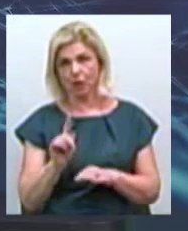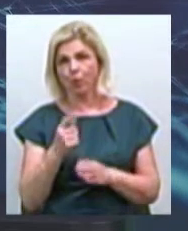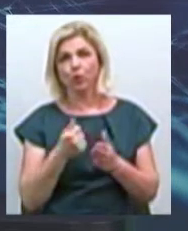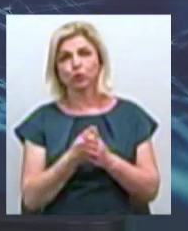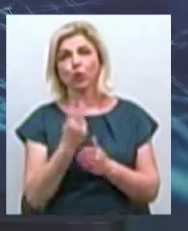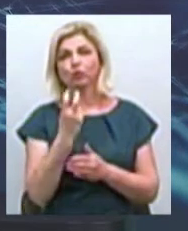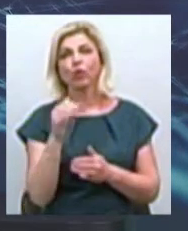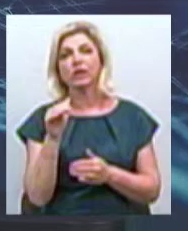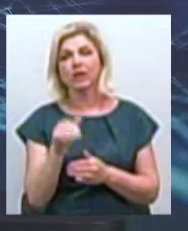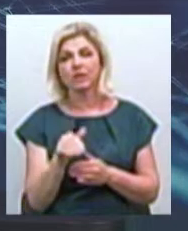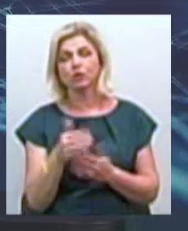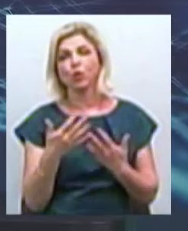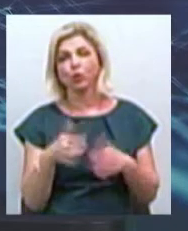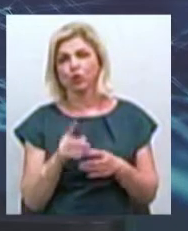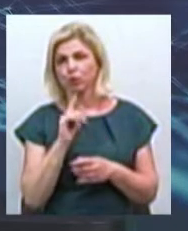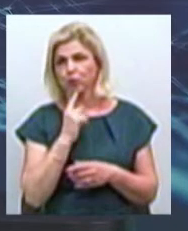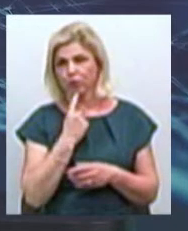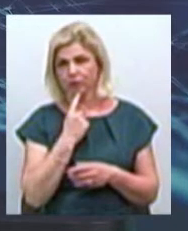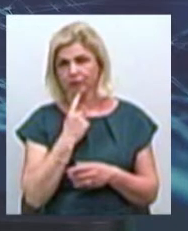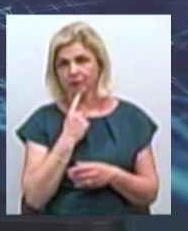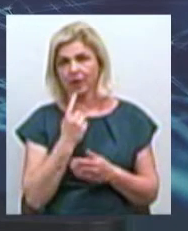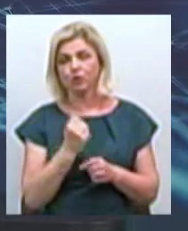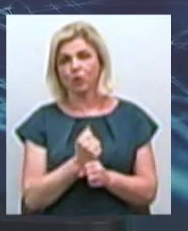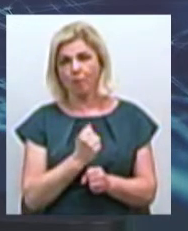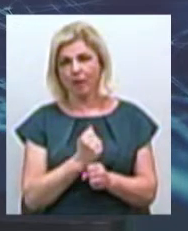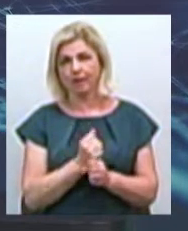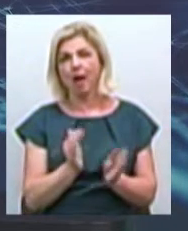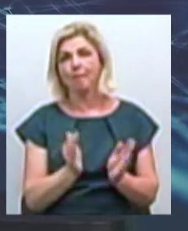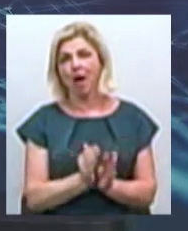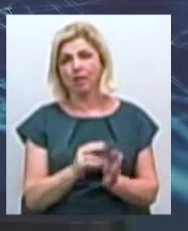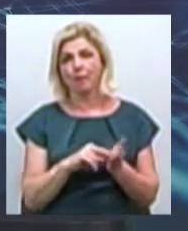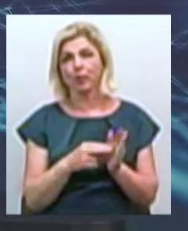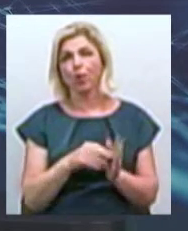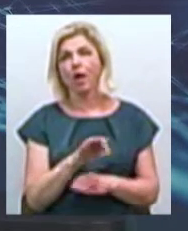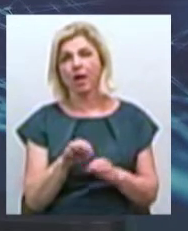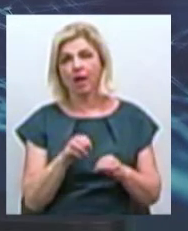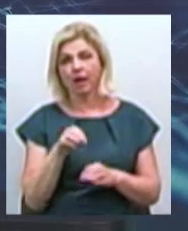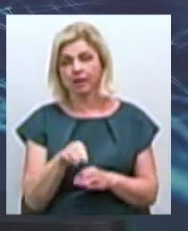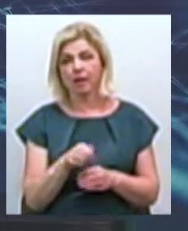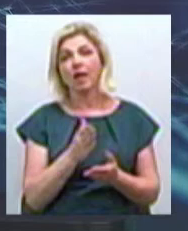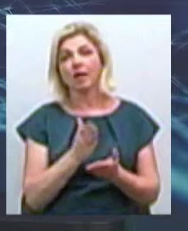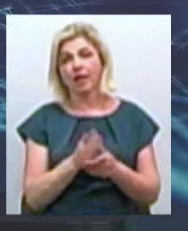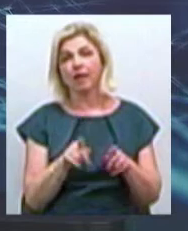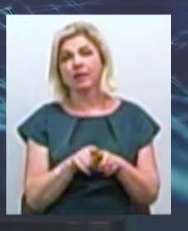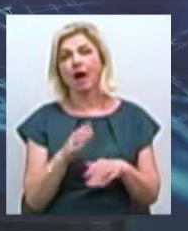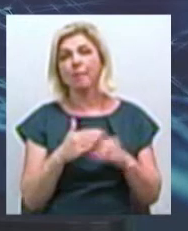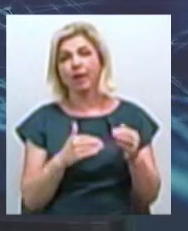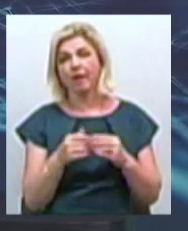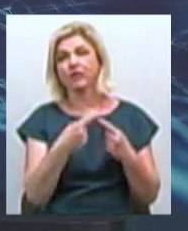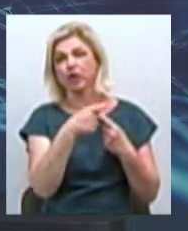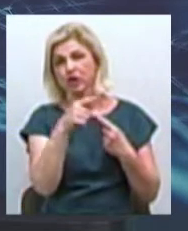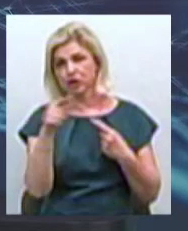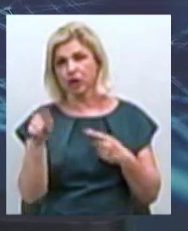200 тисяч вже досить таки складно було зробити малий проєкт. І є така і практика в інших містах